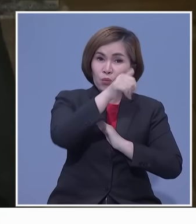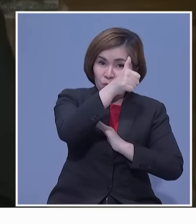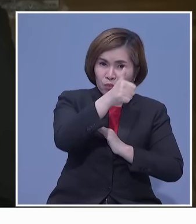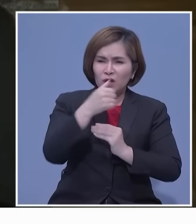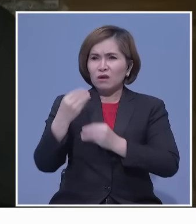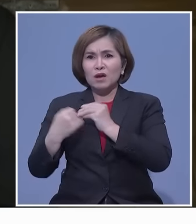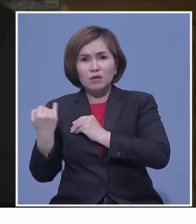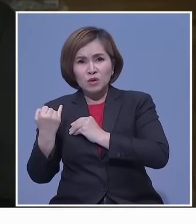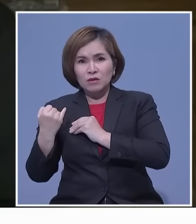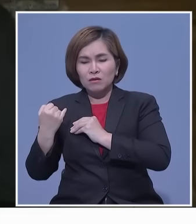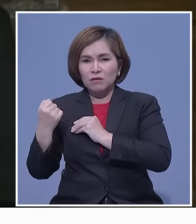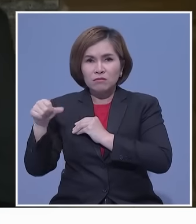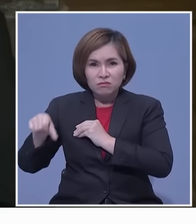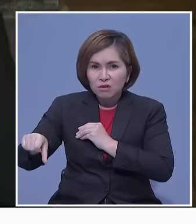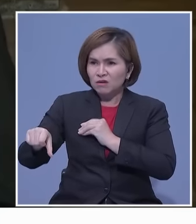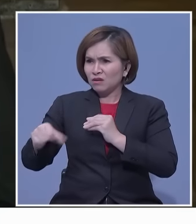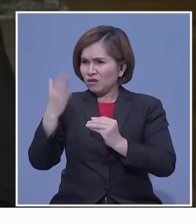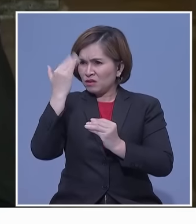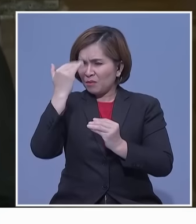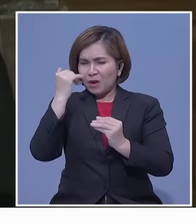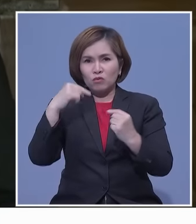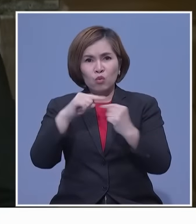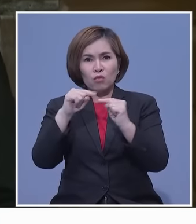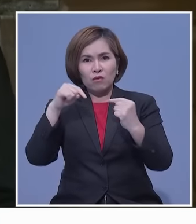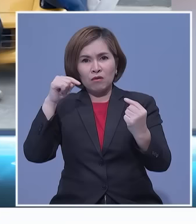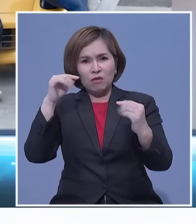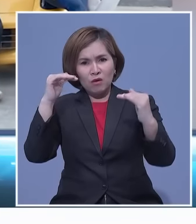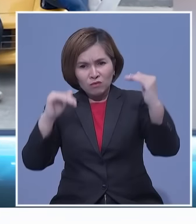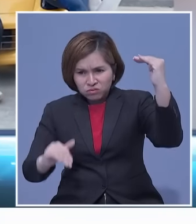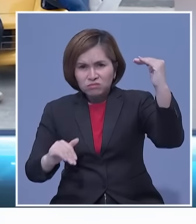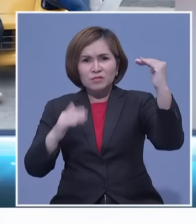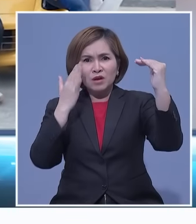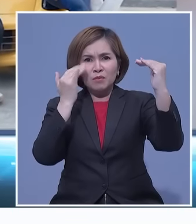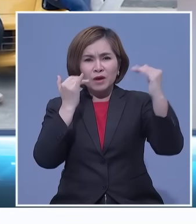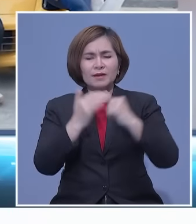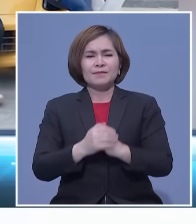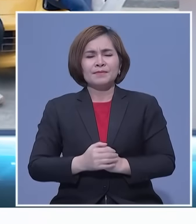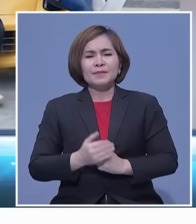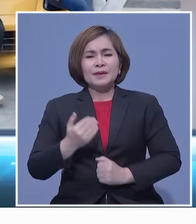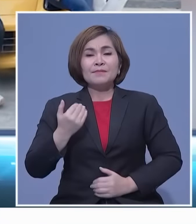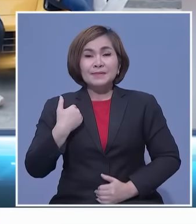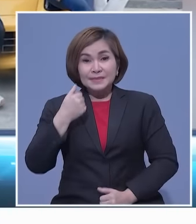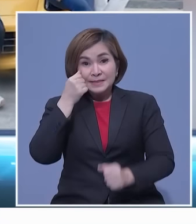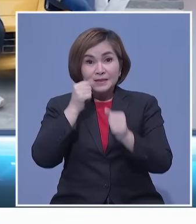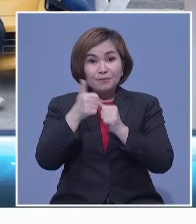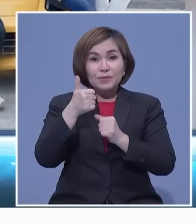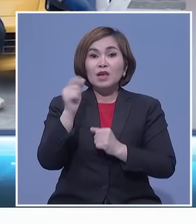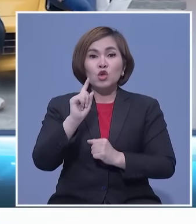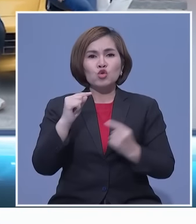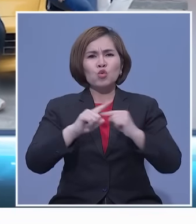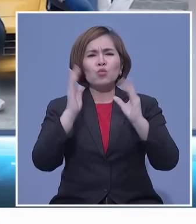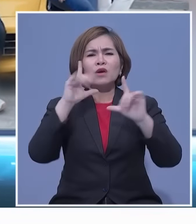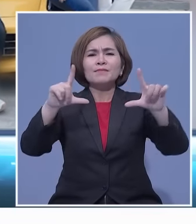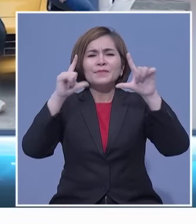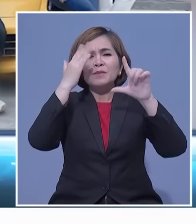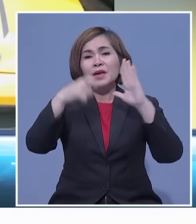มันมีการส่งเสริมกันไอ้คนที่ขายไม่ได้ขายไม่ได้หมดเลยหรอคือจำได้มั้ยมันจะมีจังหวะนึงที่พี่แซมเนี่ยดังขึ้นมา